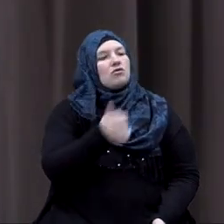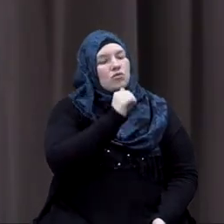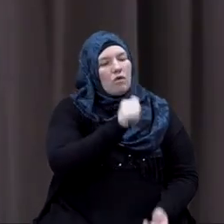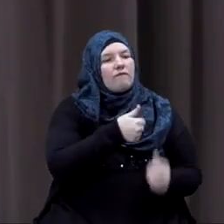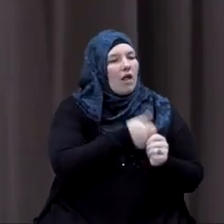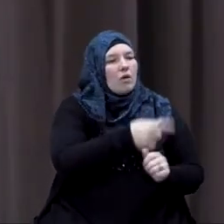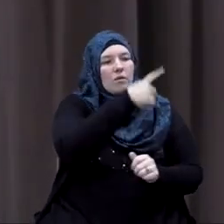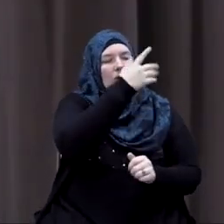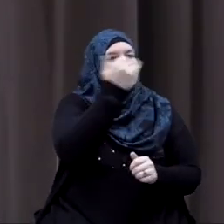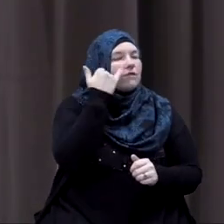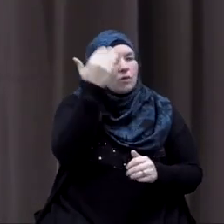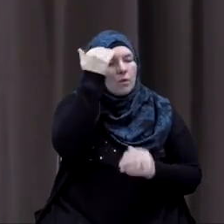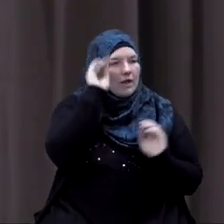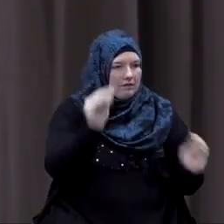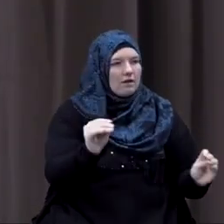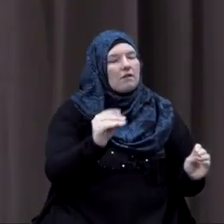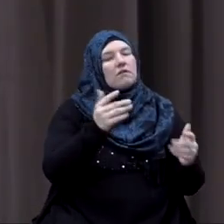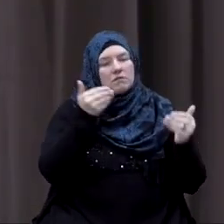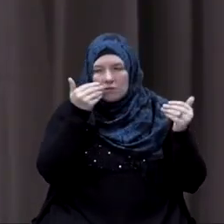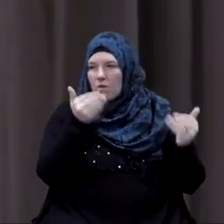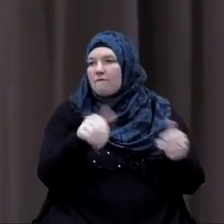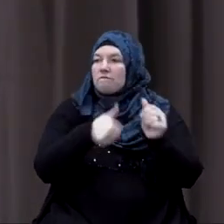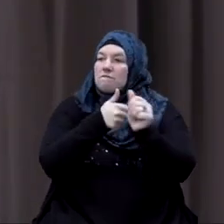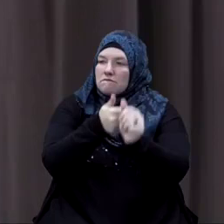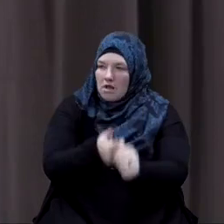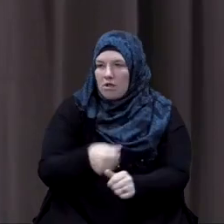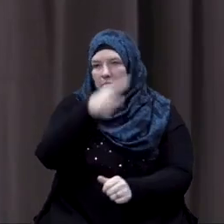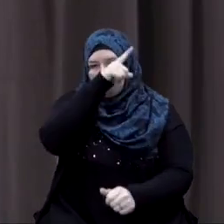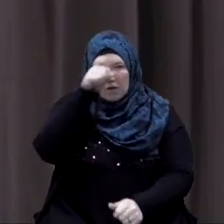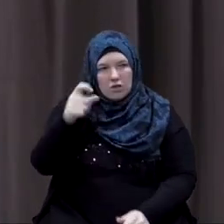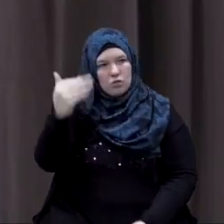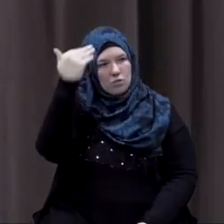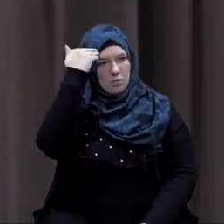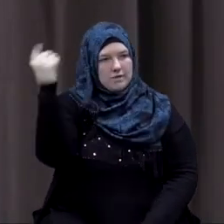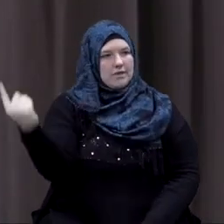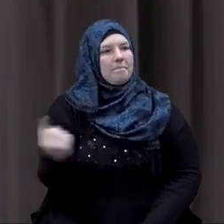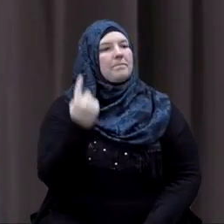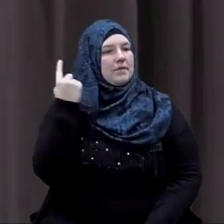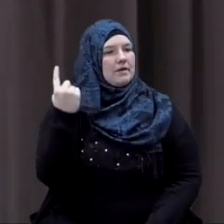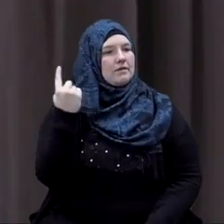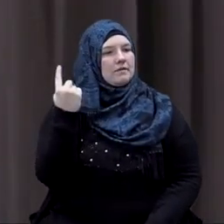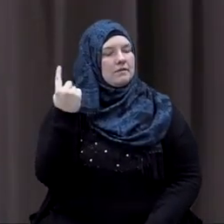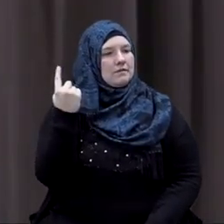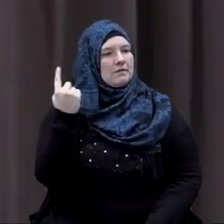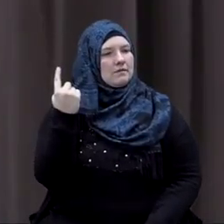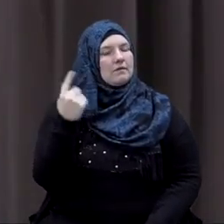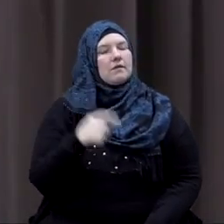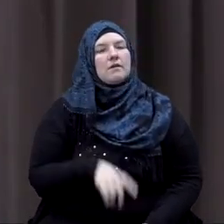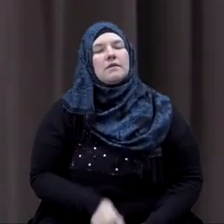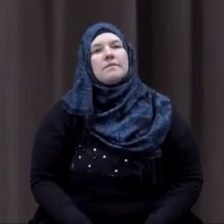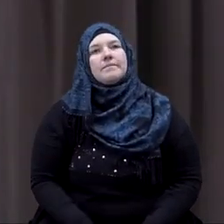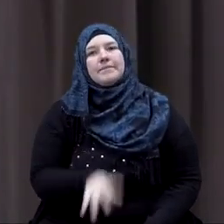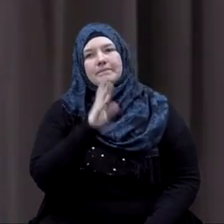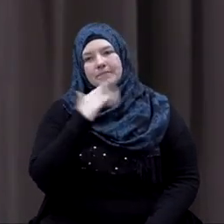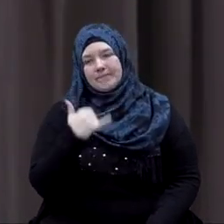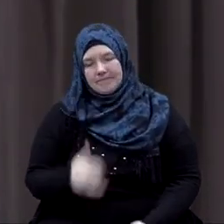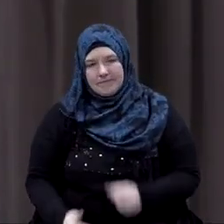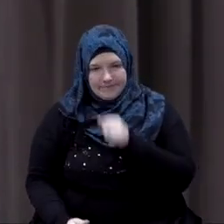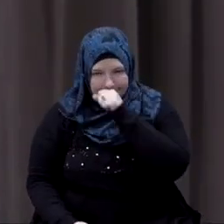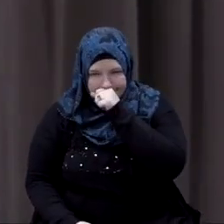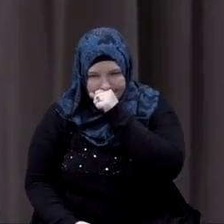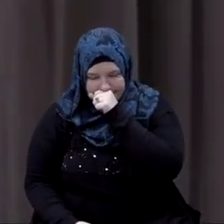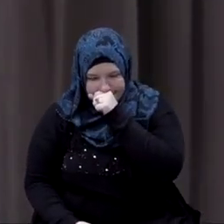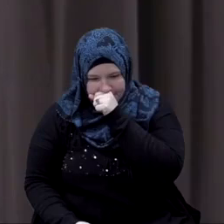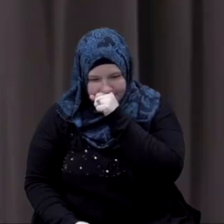أساءوا أسأت ولكن وطدوا أنفسكم أي عودوا أنفسكم إن أحسن الناس أن